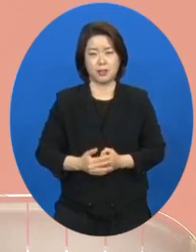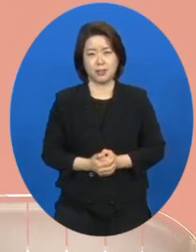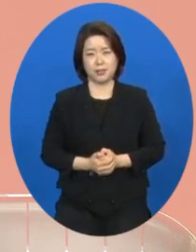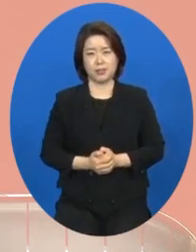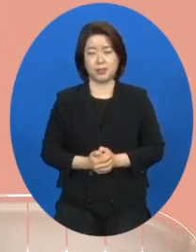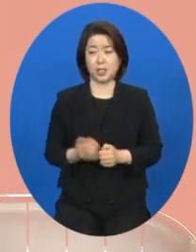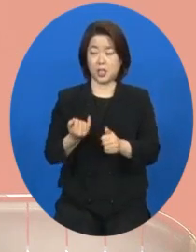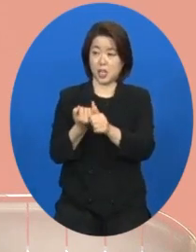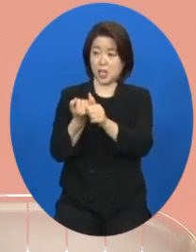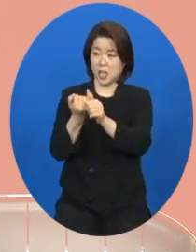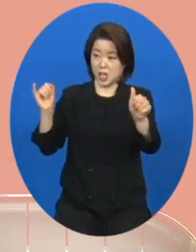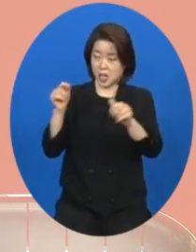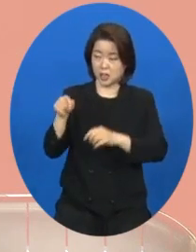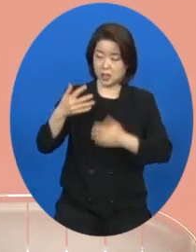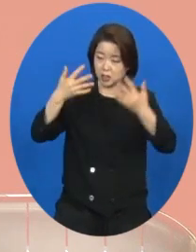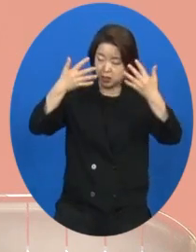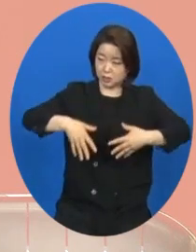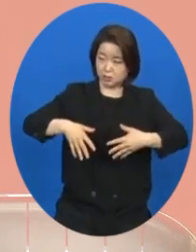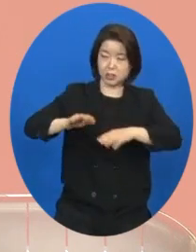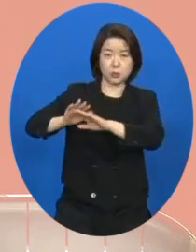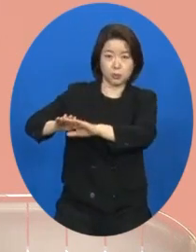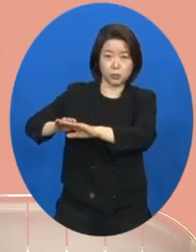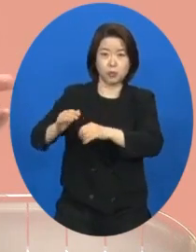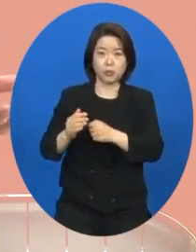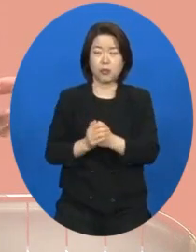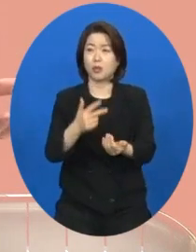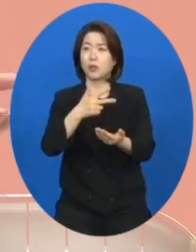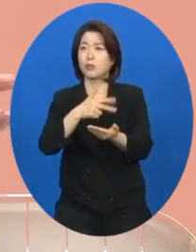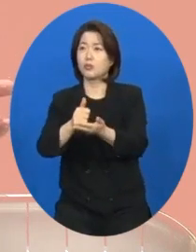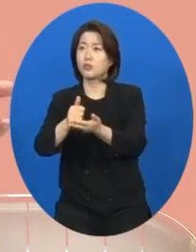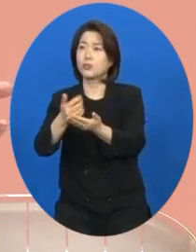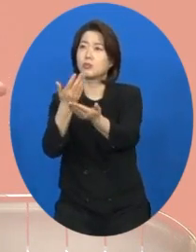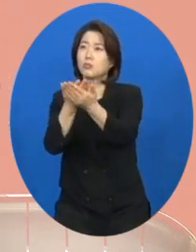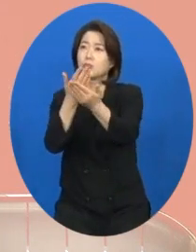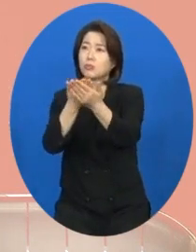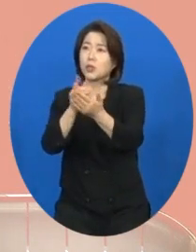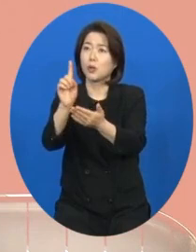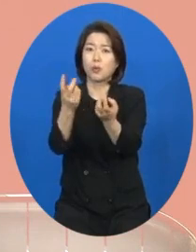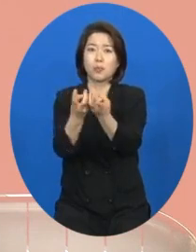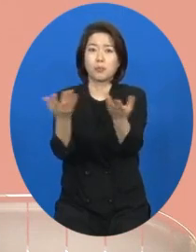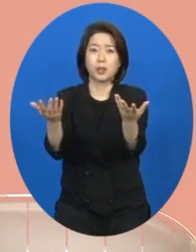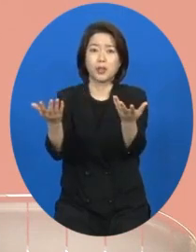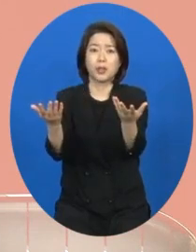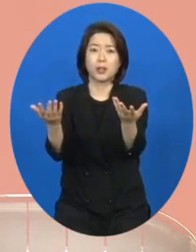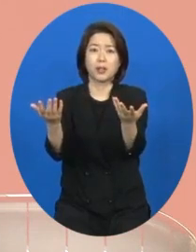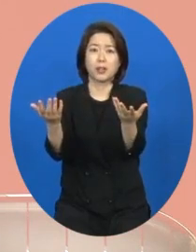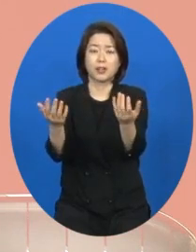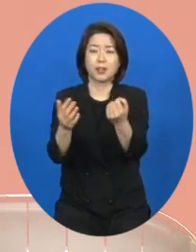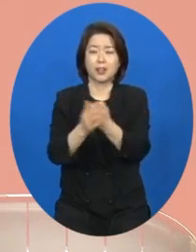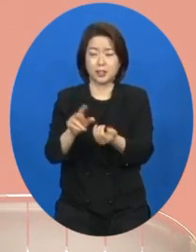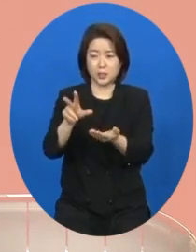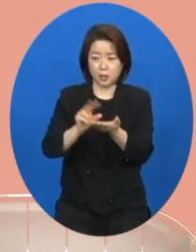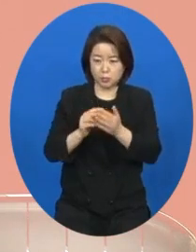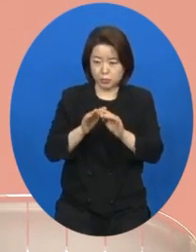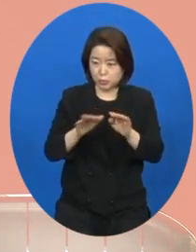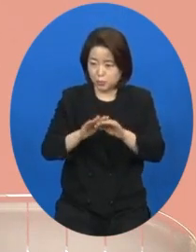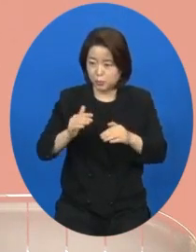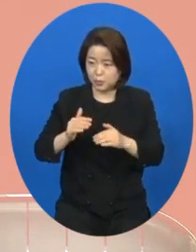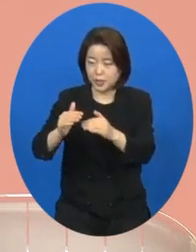아내와 헤어지겠다는 걸 전제로 해놓고 주님도 어떻게 볼 수 없는 방법으로 문제를